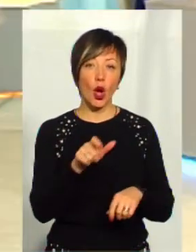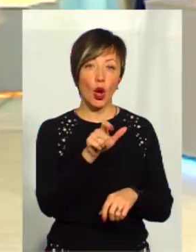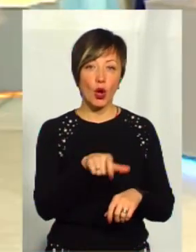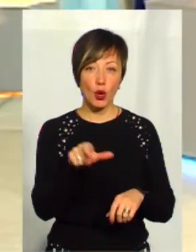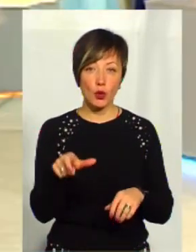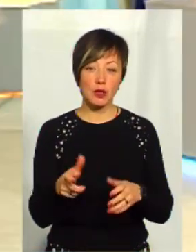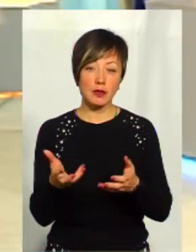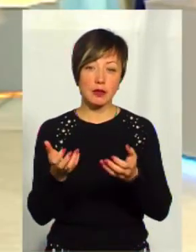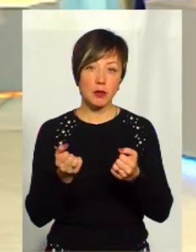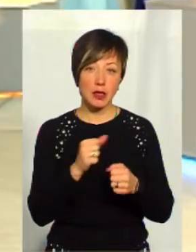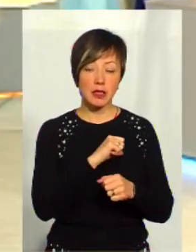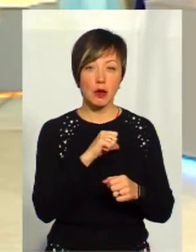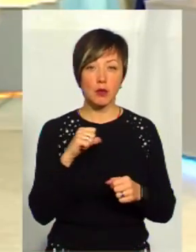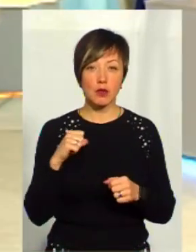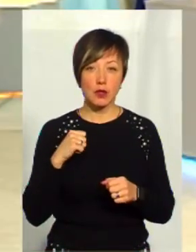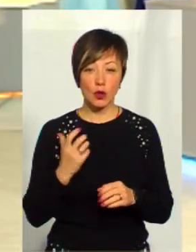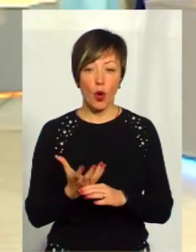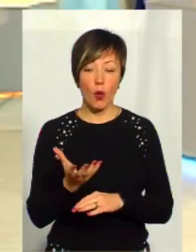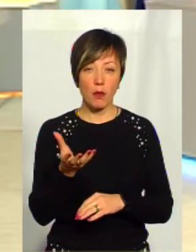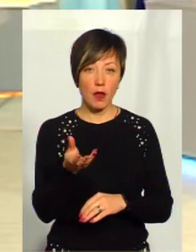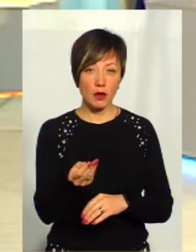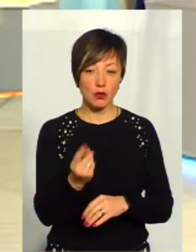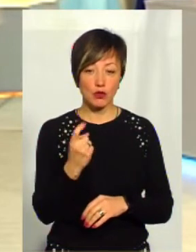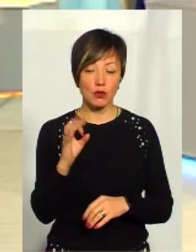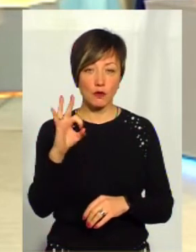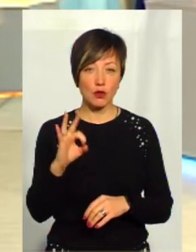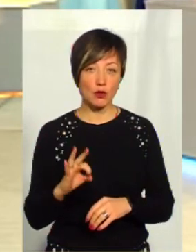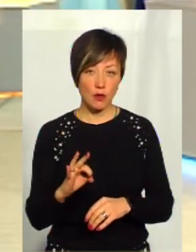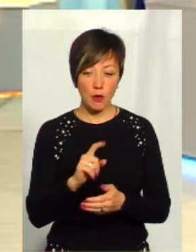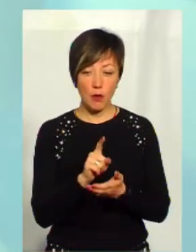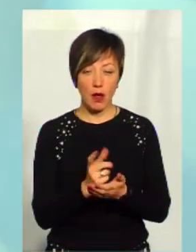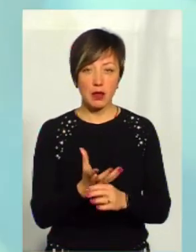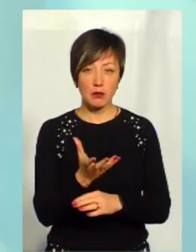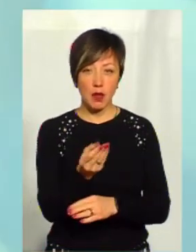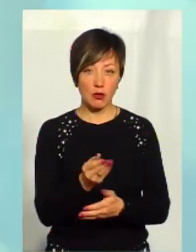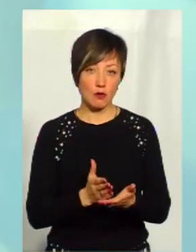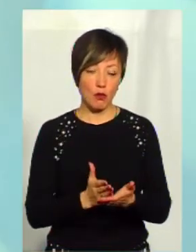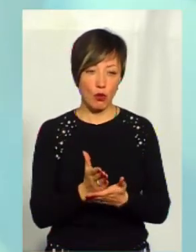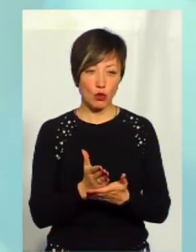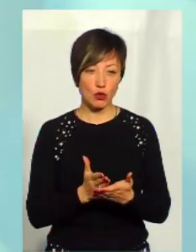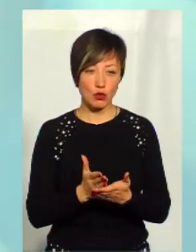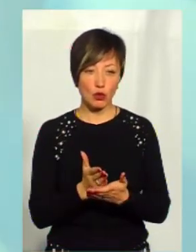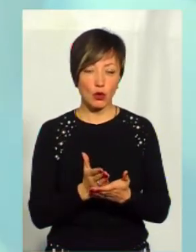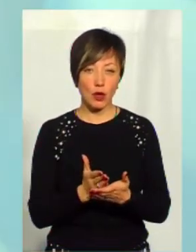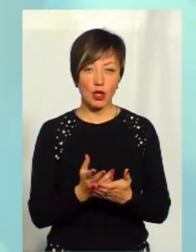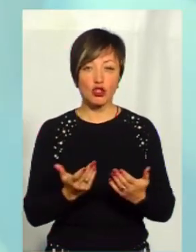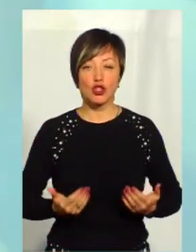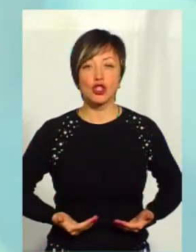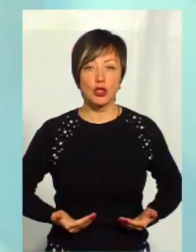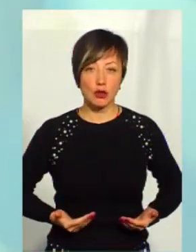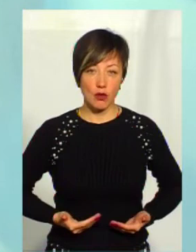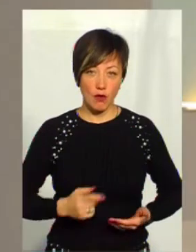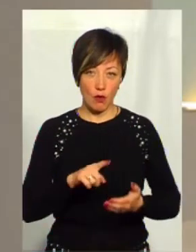ці кошти. Знімали і самостійно оплачували. Самостійно 100% мали оплачувати послуги на